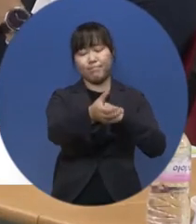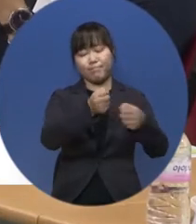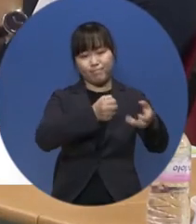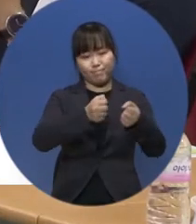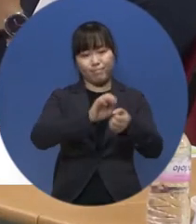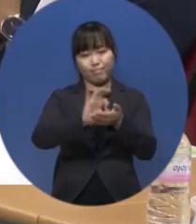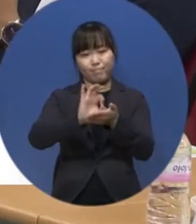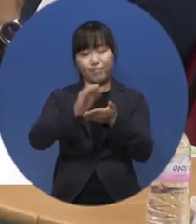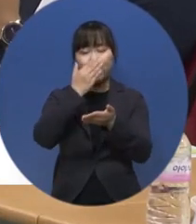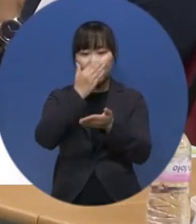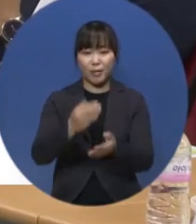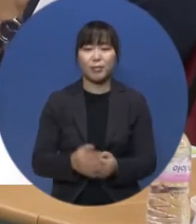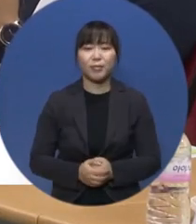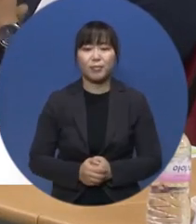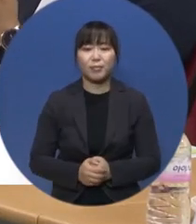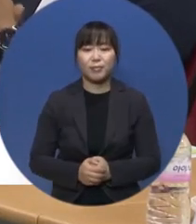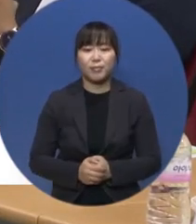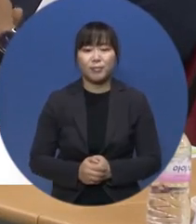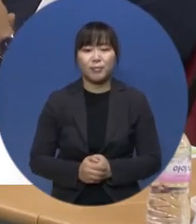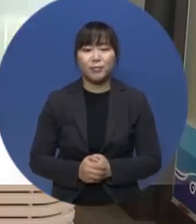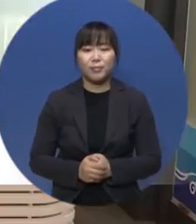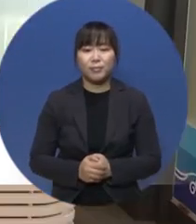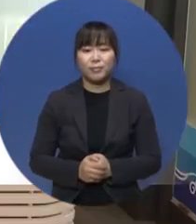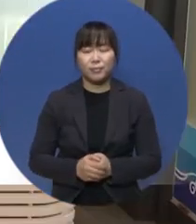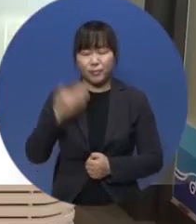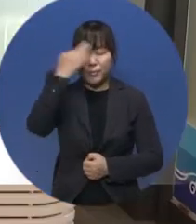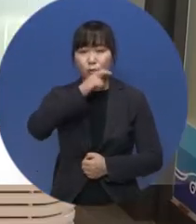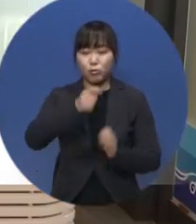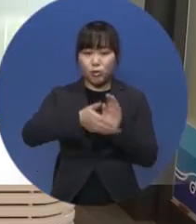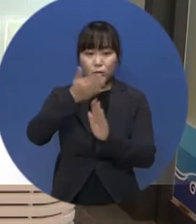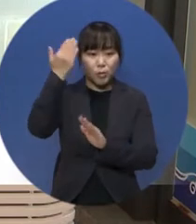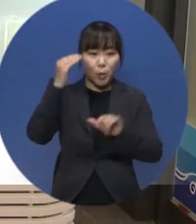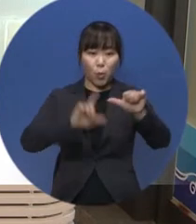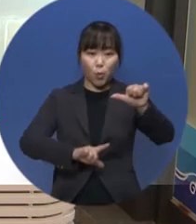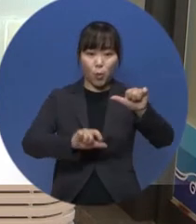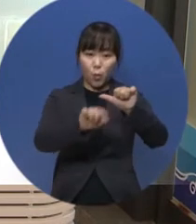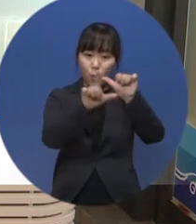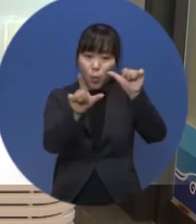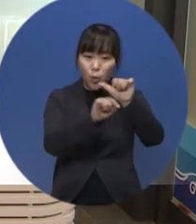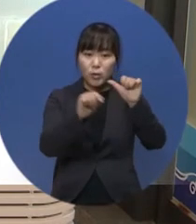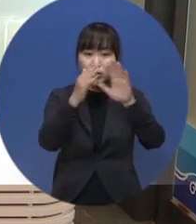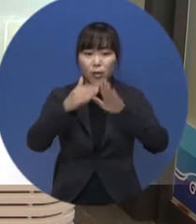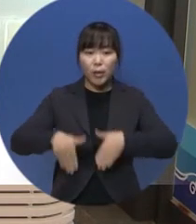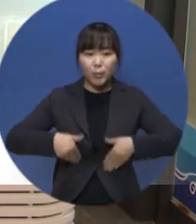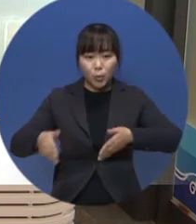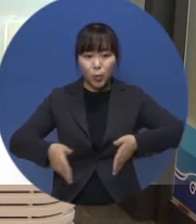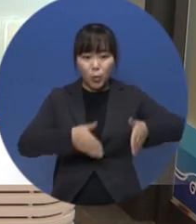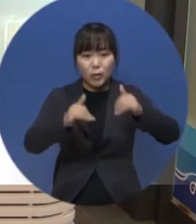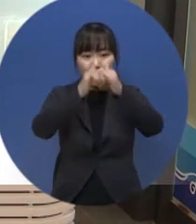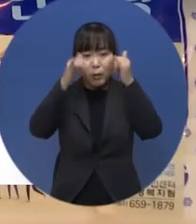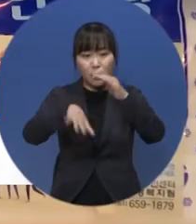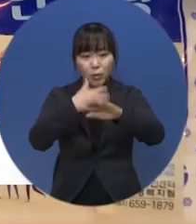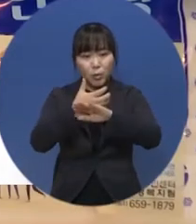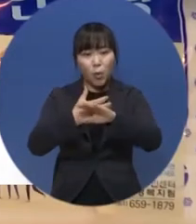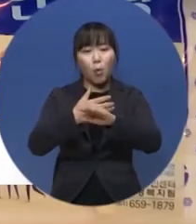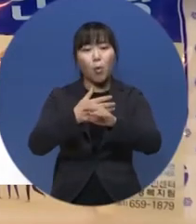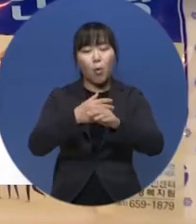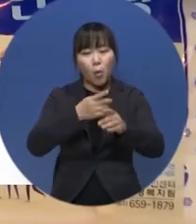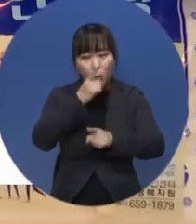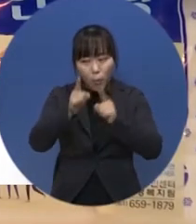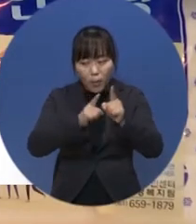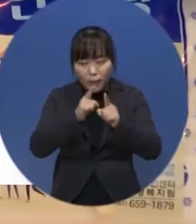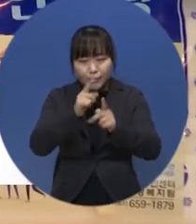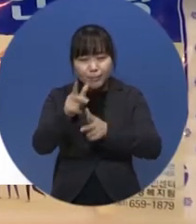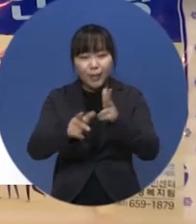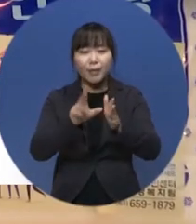자유롭게 가져갈 수 있는 제도입니다. 여수시는 지난 5월 전남도의 사회혁신 공모사업에 선정돼 도비를